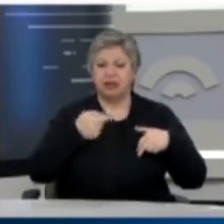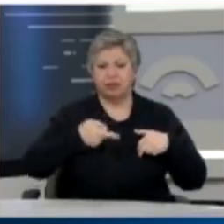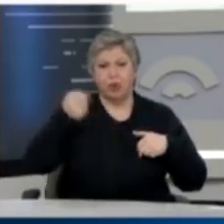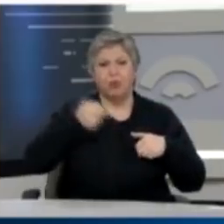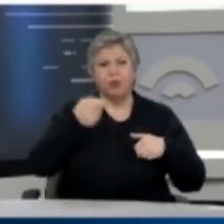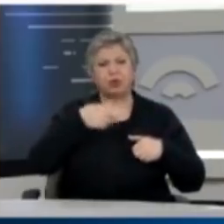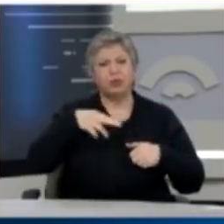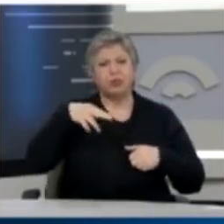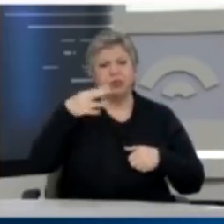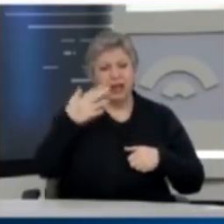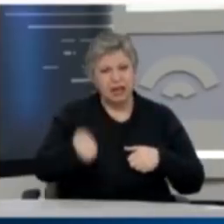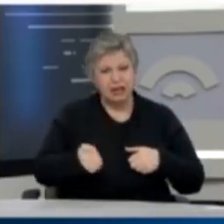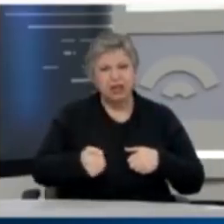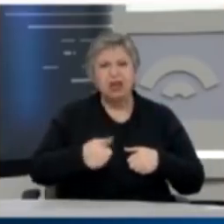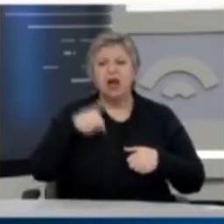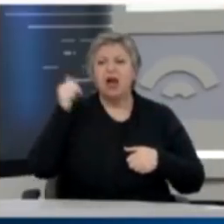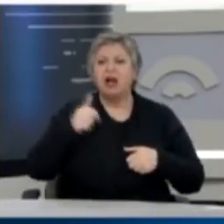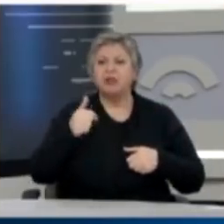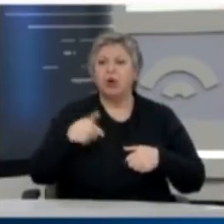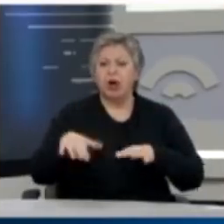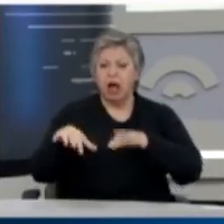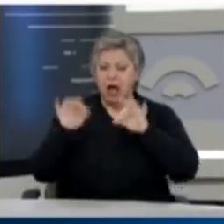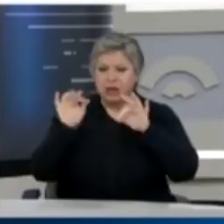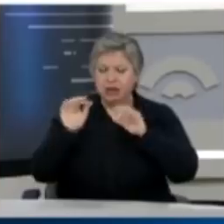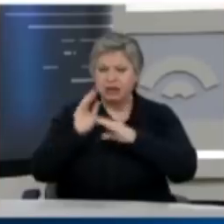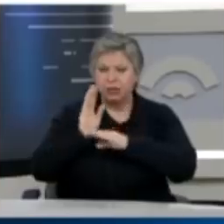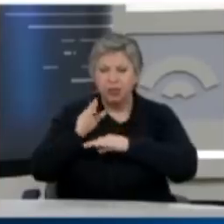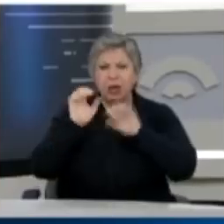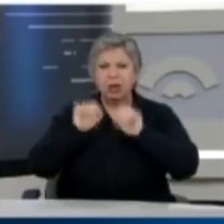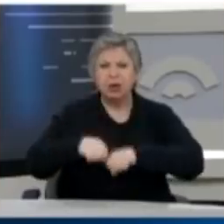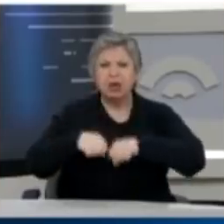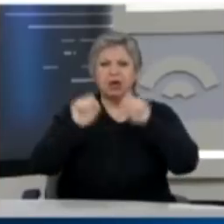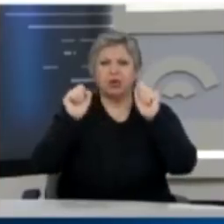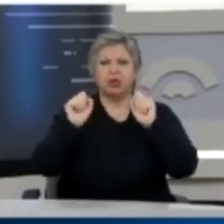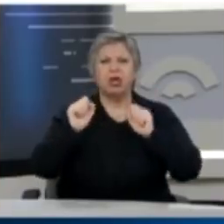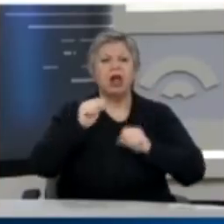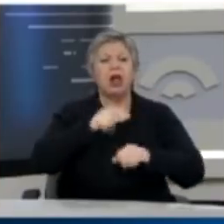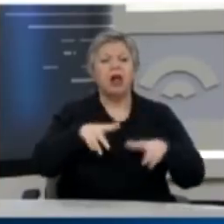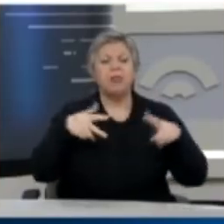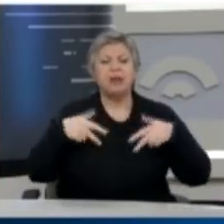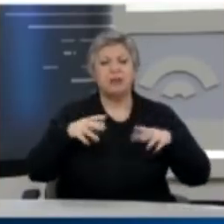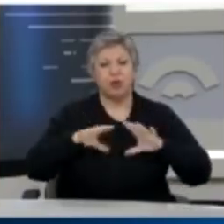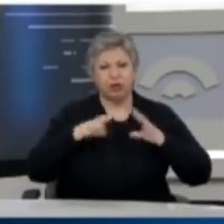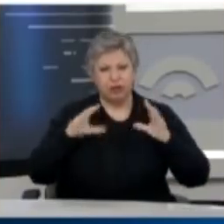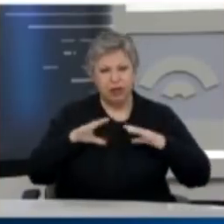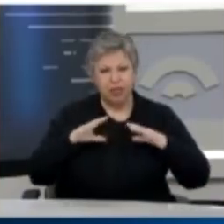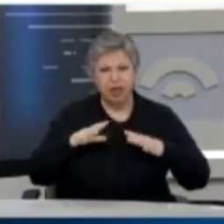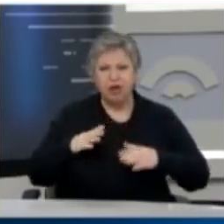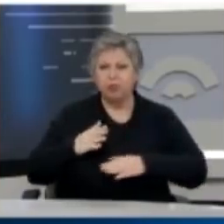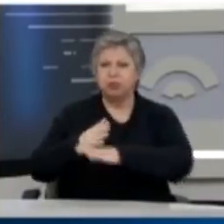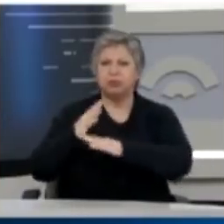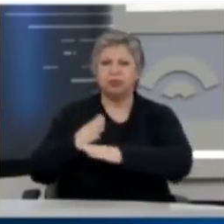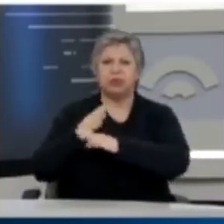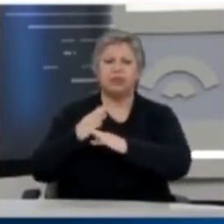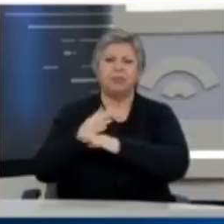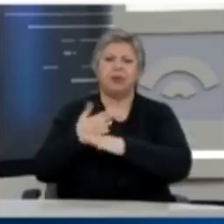ή όχι η έναρξη της διαδικασίας. Αν δεν το θέλει η κυβέρνηση, δίωξη δεν ασκείται. Και αυτό το εμπόδιο, οι